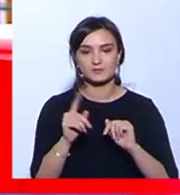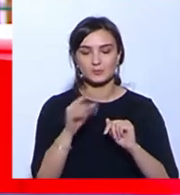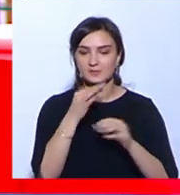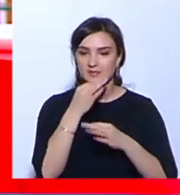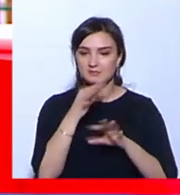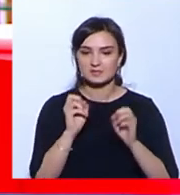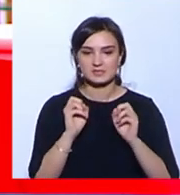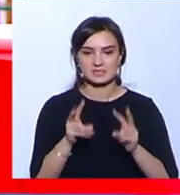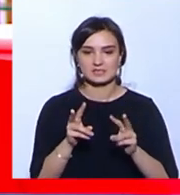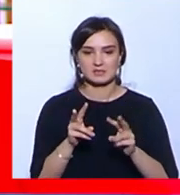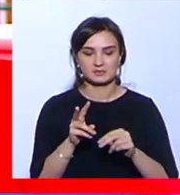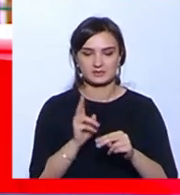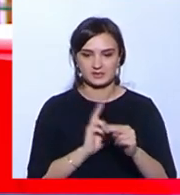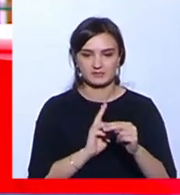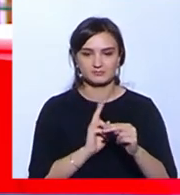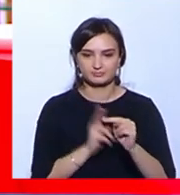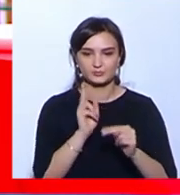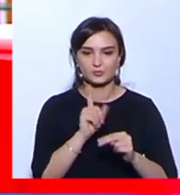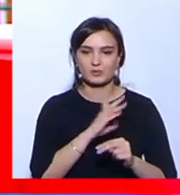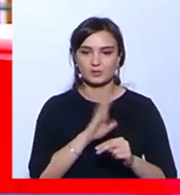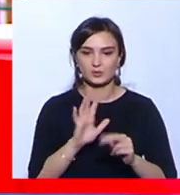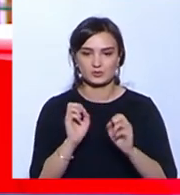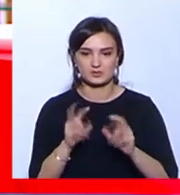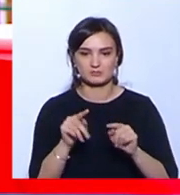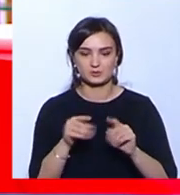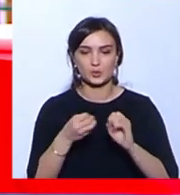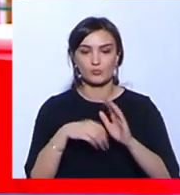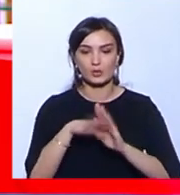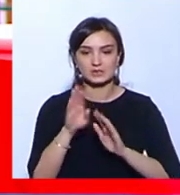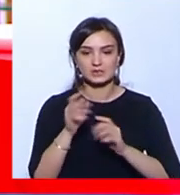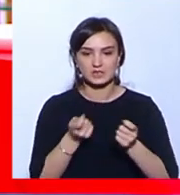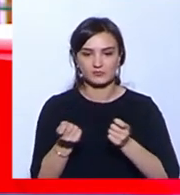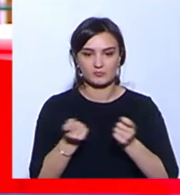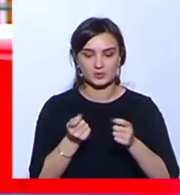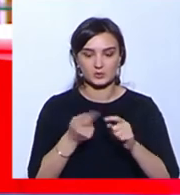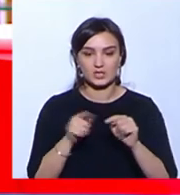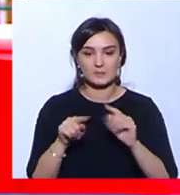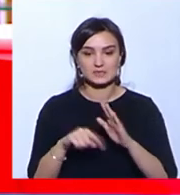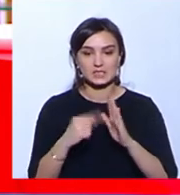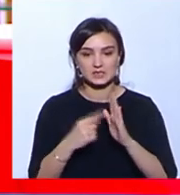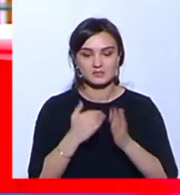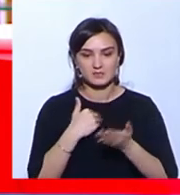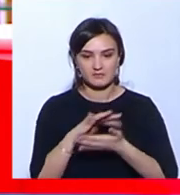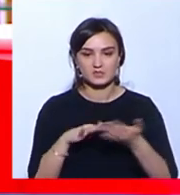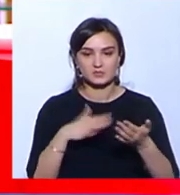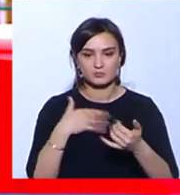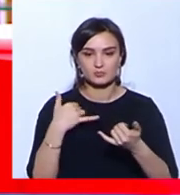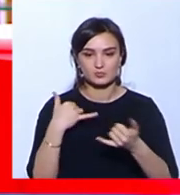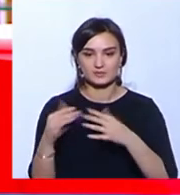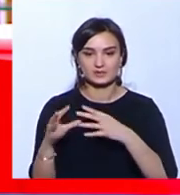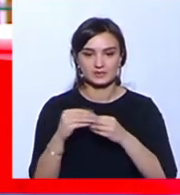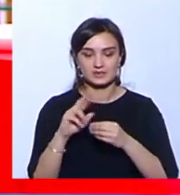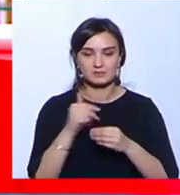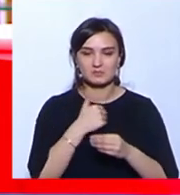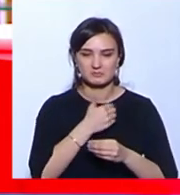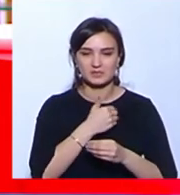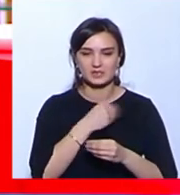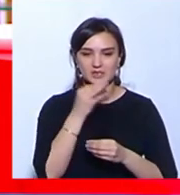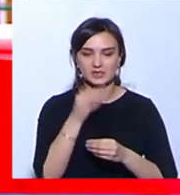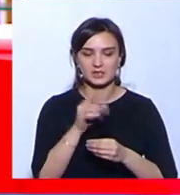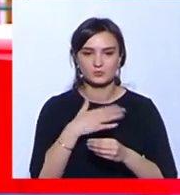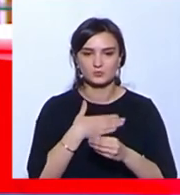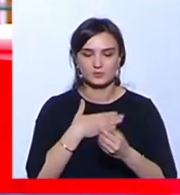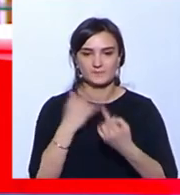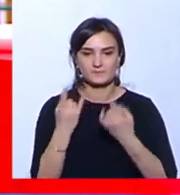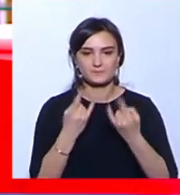ნებისმიერი საფრთხე თავიდან ავიცილოთ, არსებული საფრთხე უკეთ მართოთ. ამ საკითხს მე გავაგრძელებ ჩვენ სტუმართან ერთად და მე მინდა გითხრათ, რომ